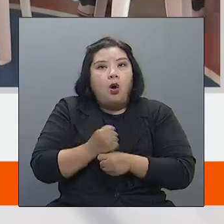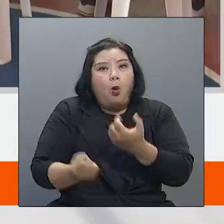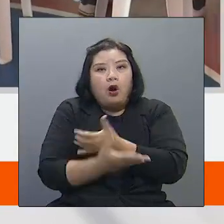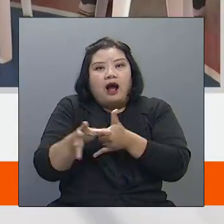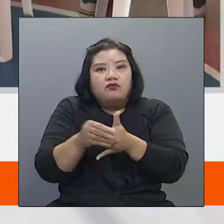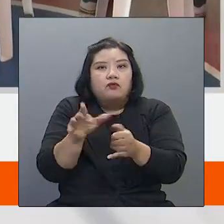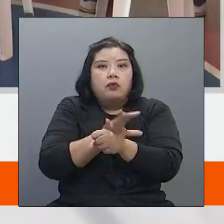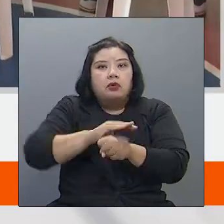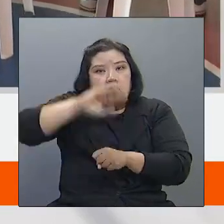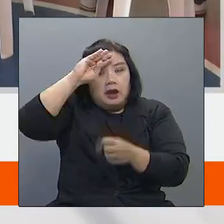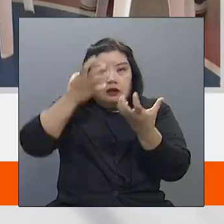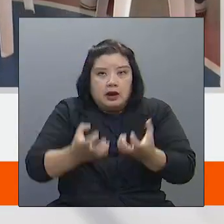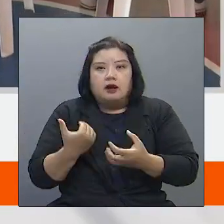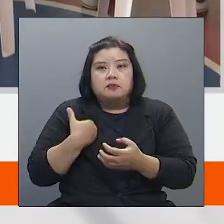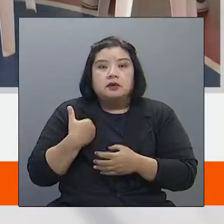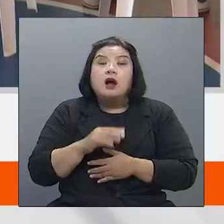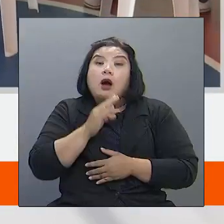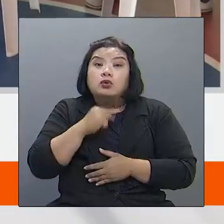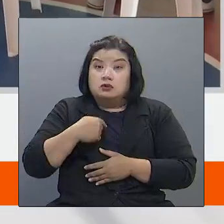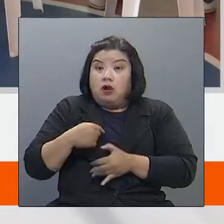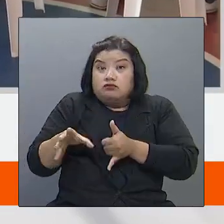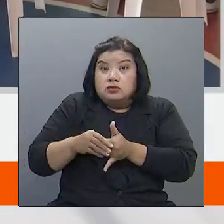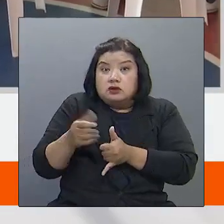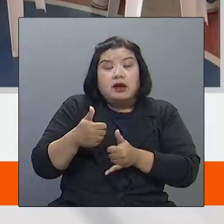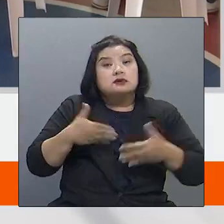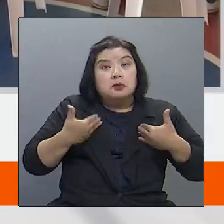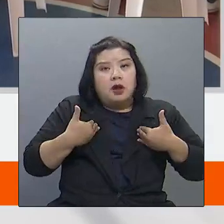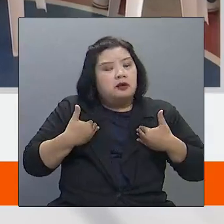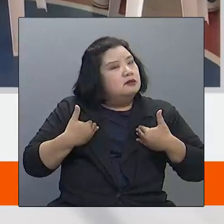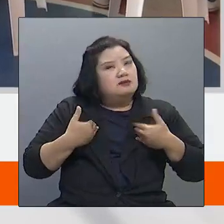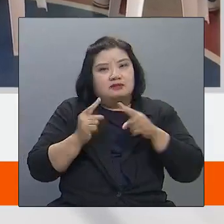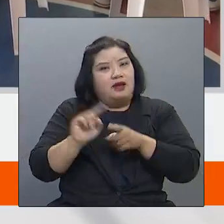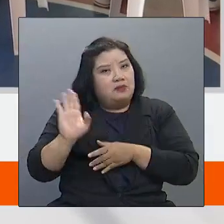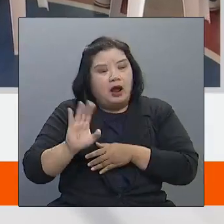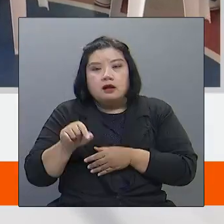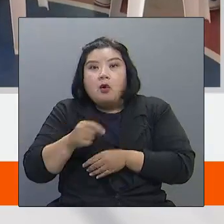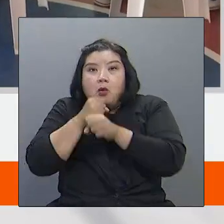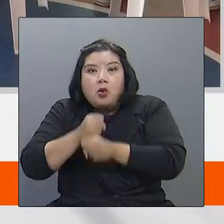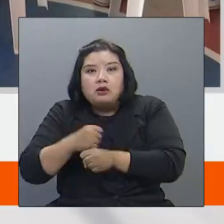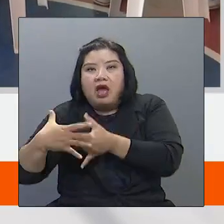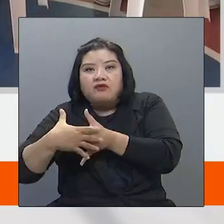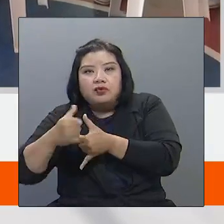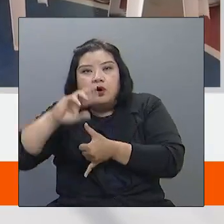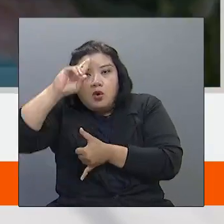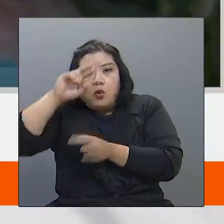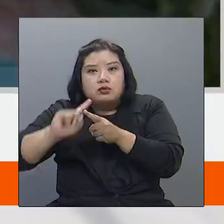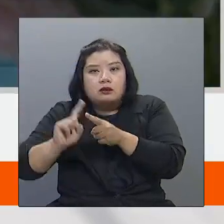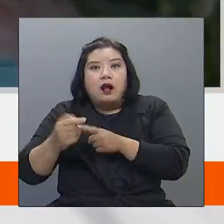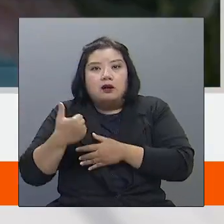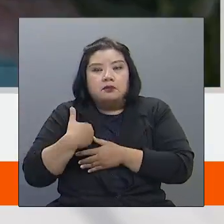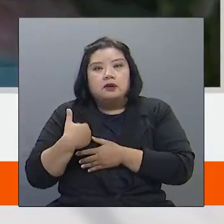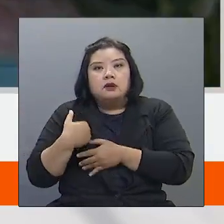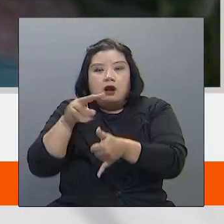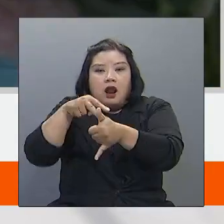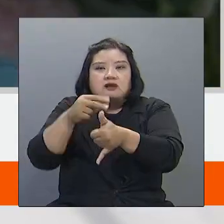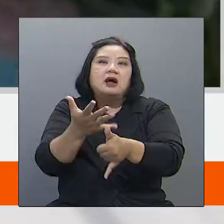จจะบอกว่าเราติดก็ติดไปเถอะอยู่ได้เนี่ยก็อาจจะต้องระวังว่าอย่าให้คนเหล่านั้นติดเพราะว่าคนเหล่านั้นติดเนี่ยเราอาจจะไม่มีทางรักษา